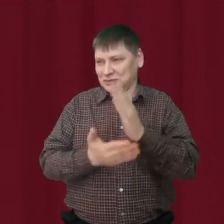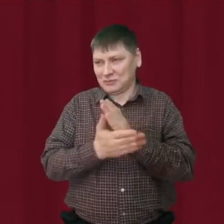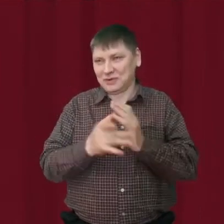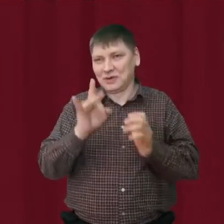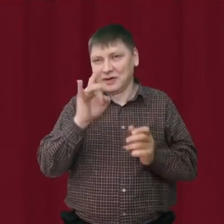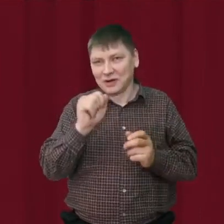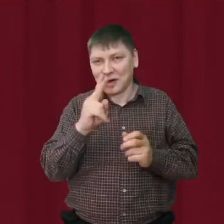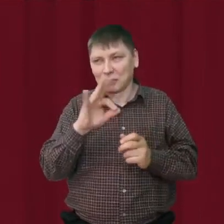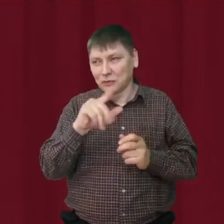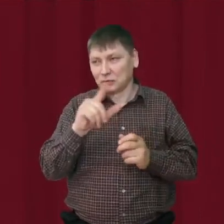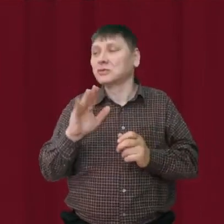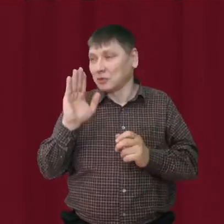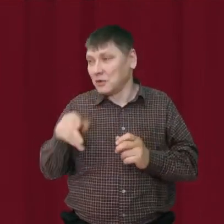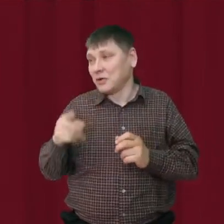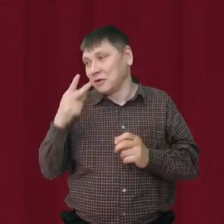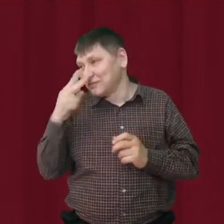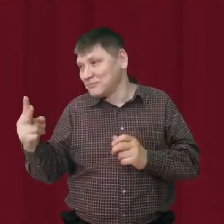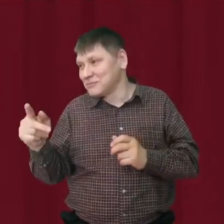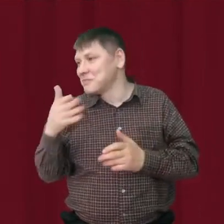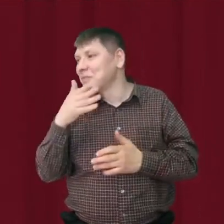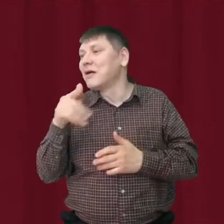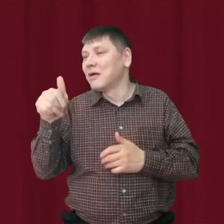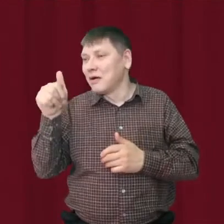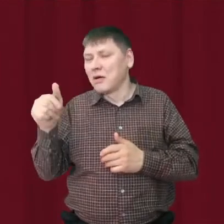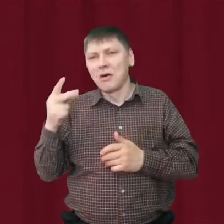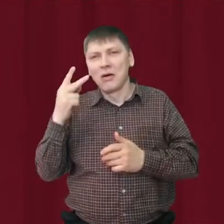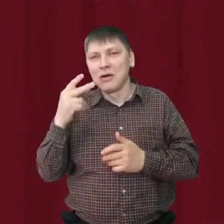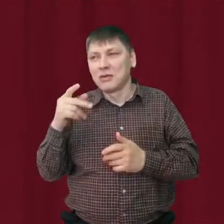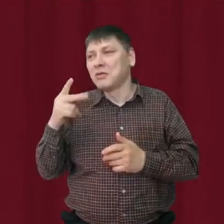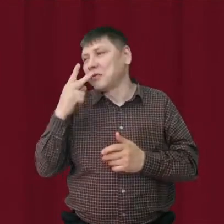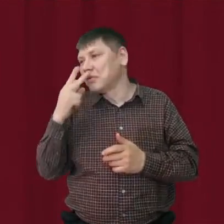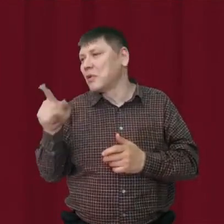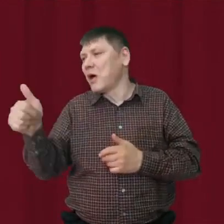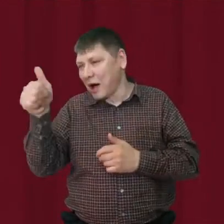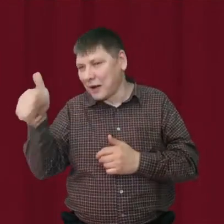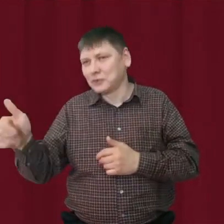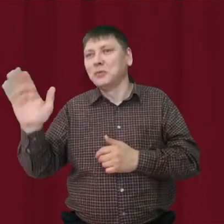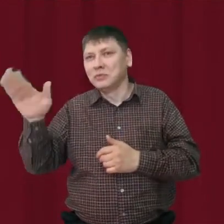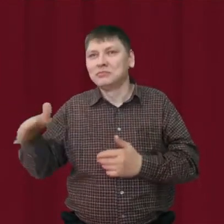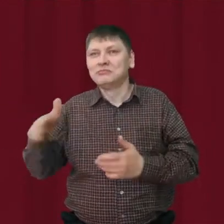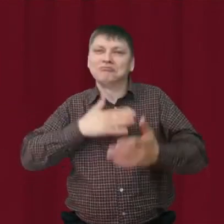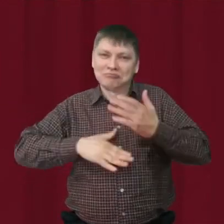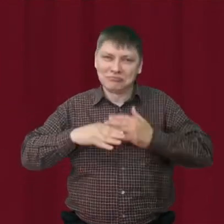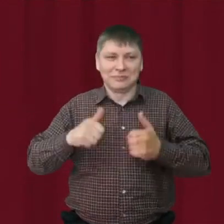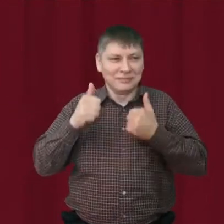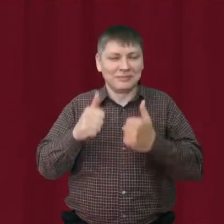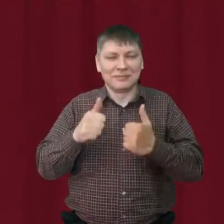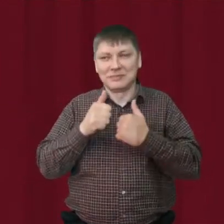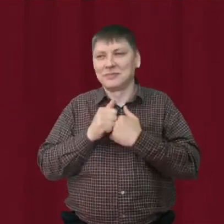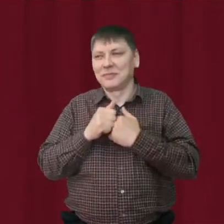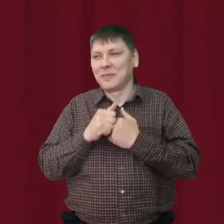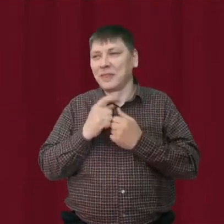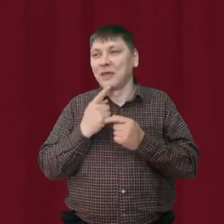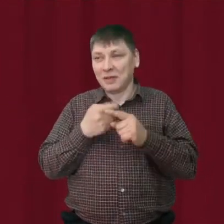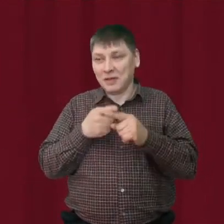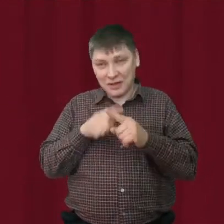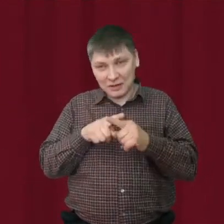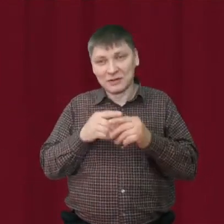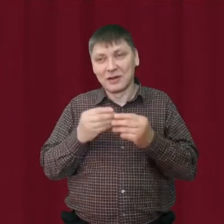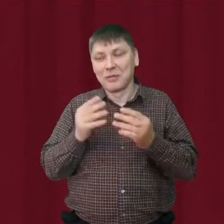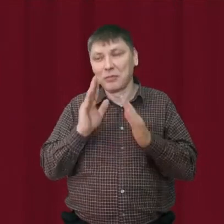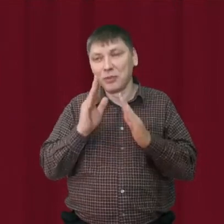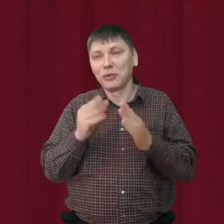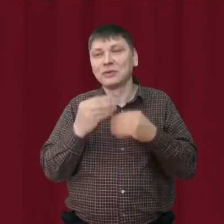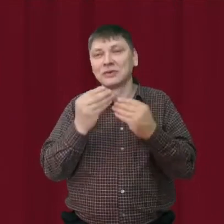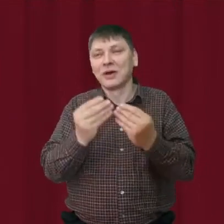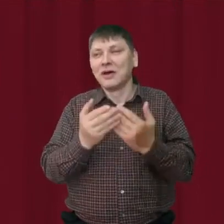хорошо. Он готов разделить эту радость. Никогда его не огорчат успехи других людей. Но, наоборот, это даст возможность